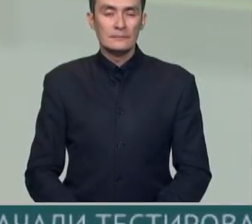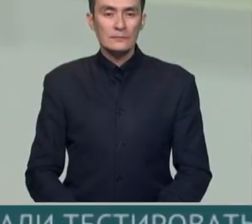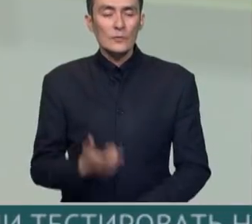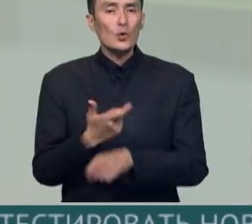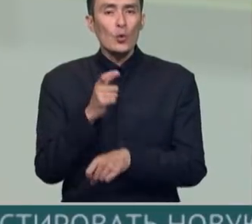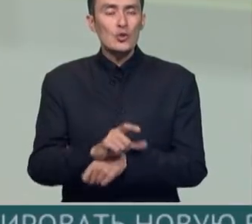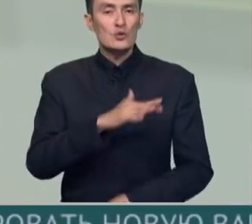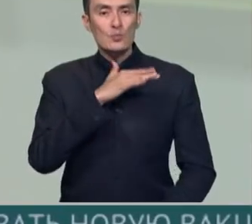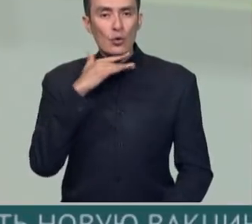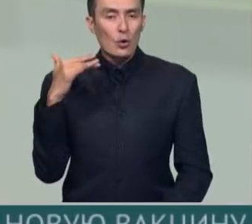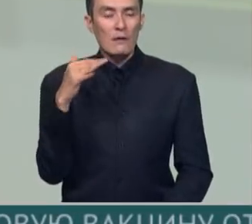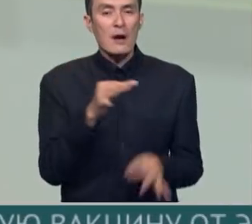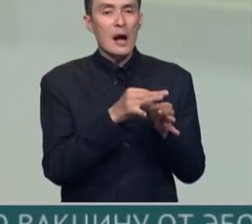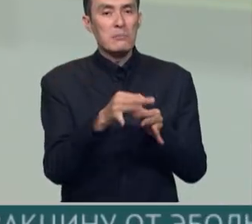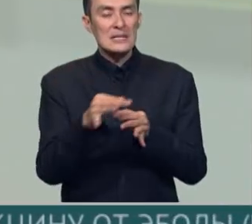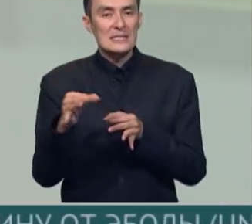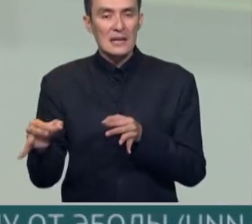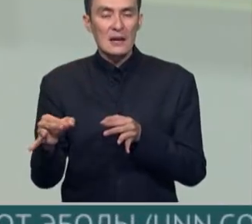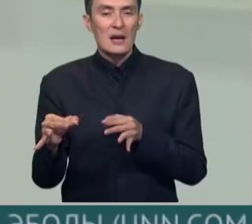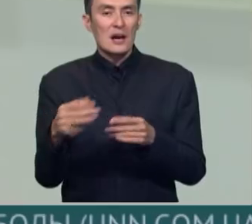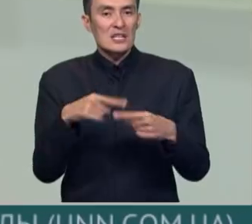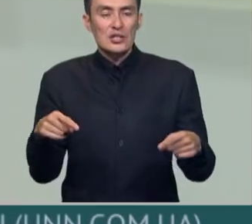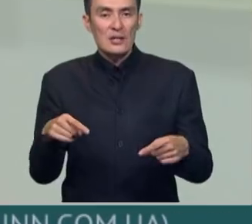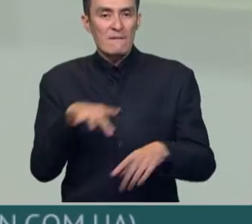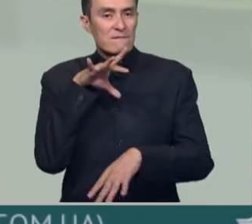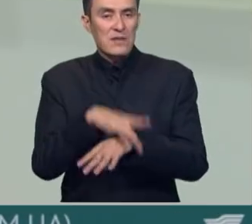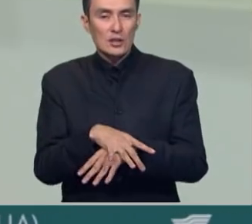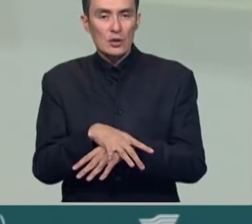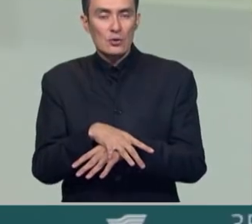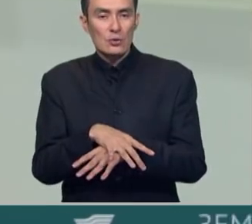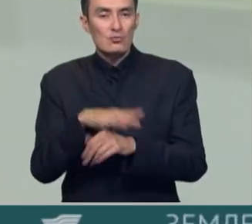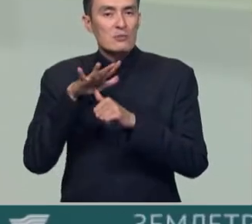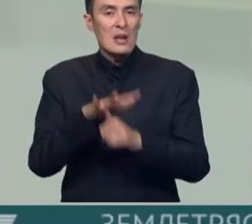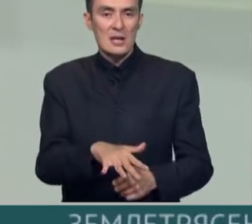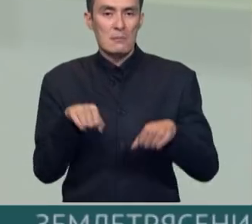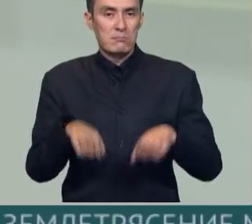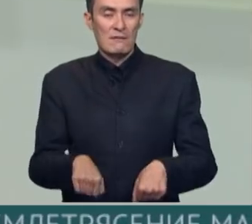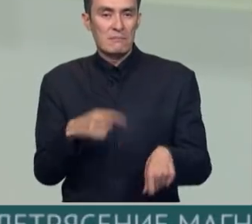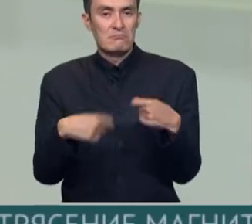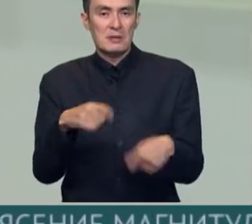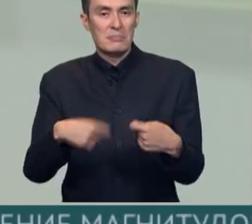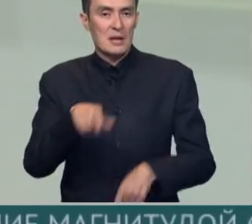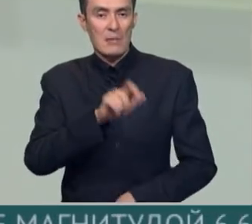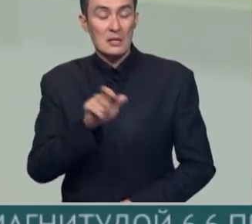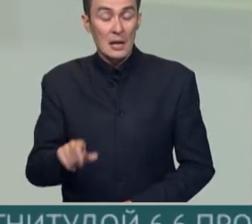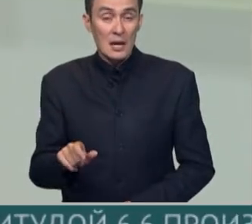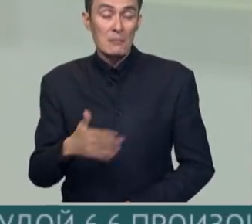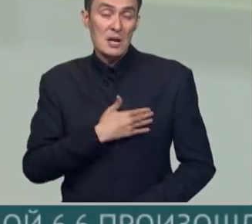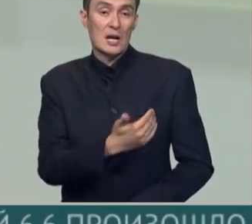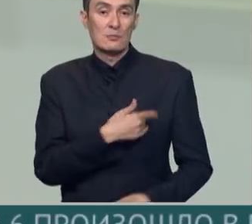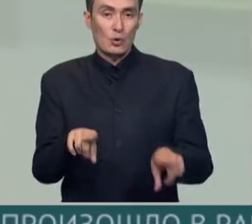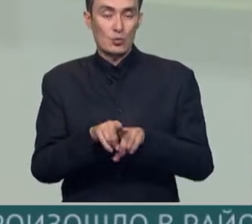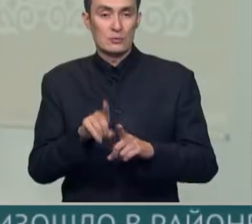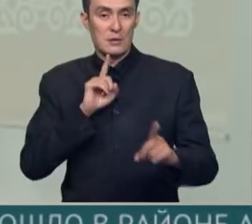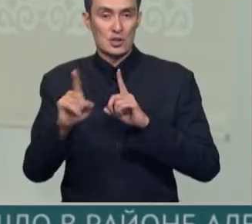Очень много в регионах разные факторы ущемления прав предпринимателей. То есть сегодня мы хотим сделать такую